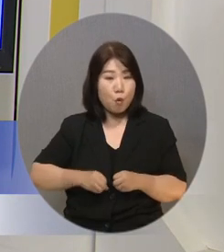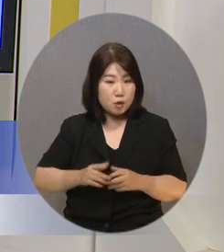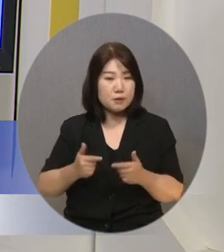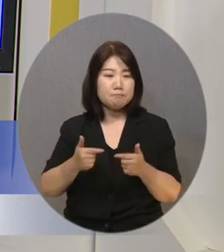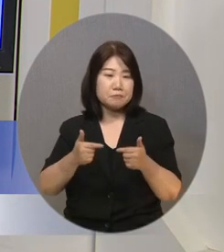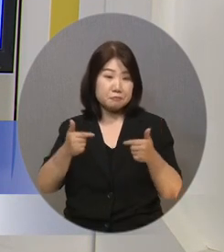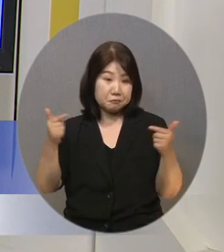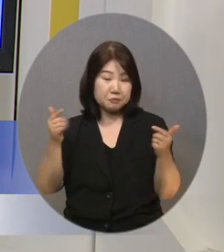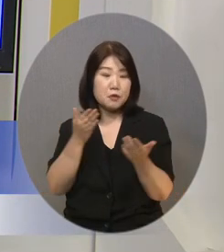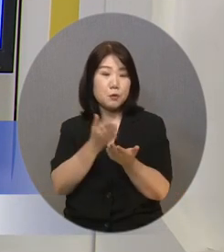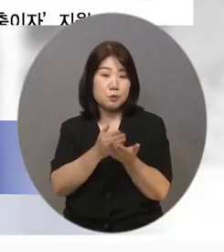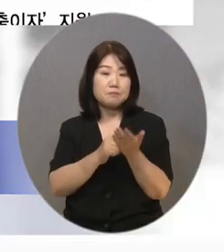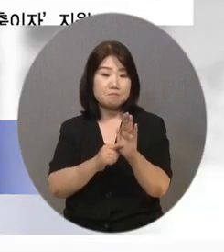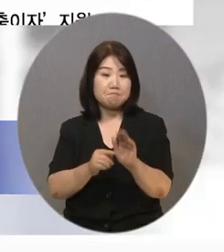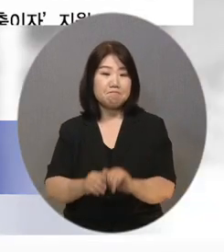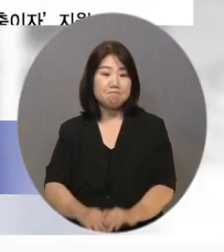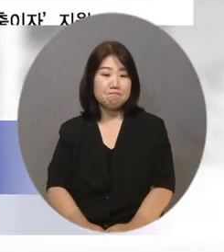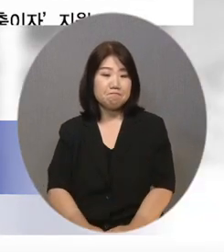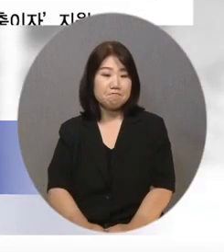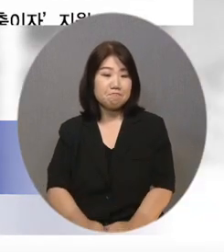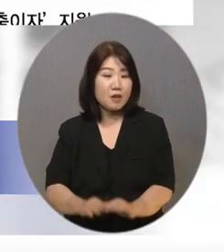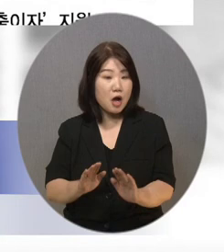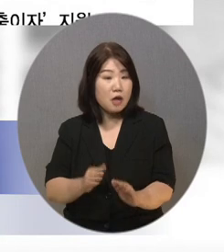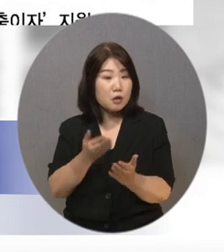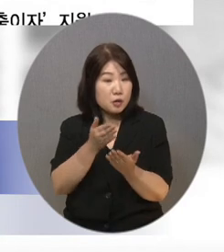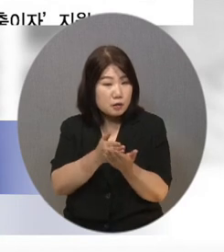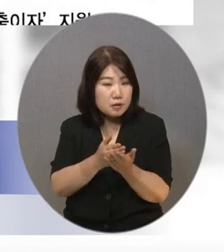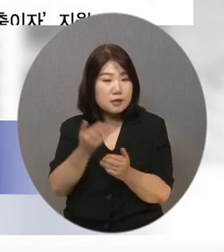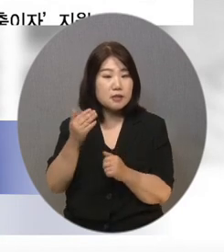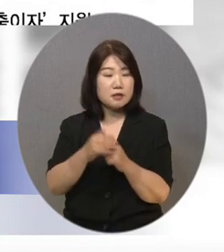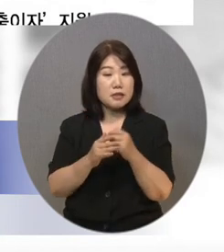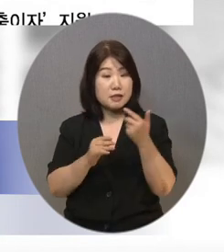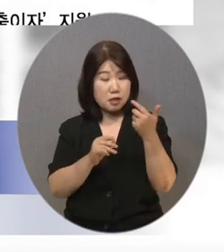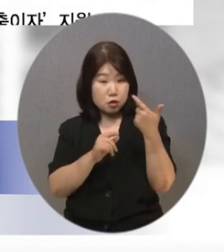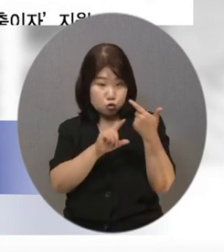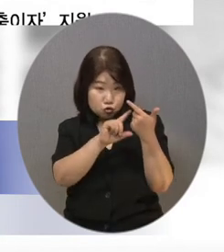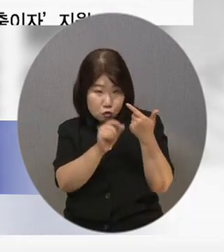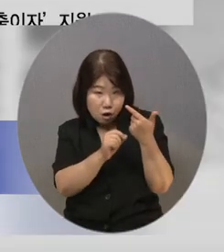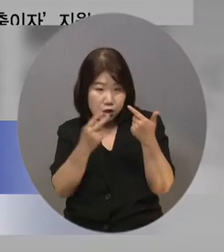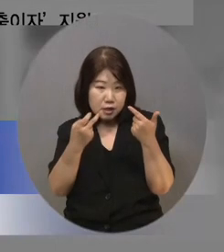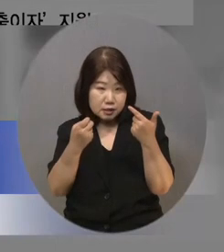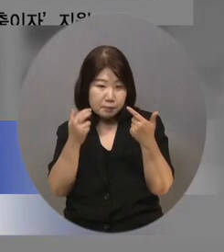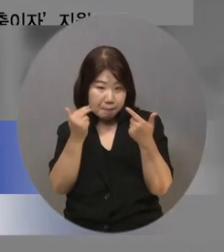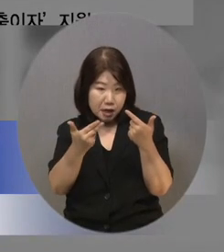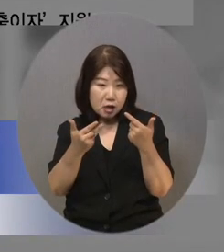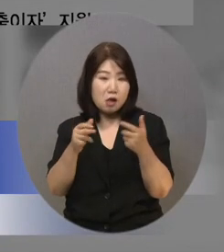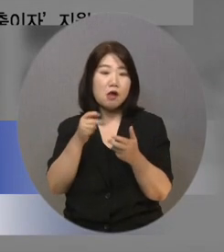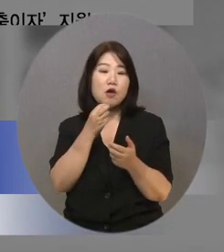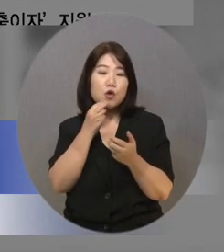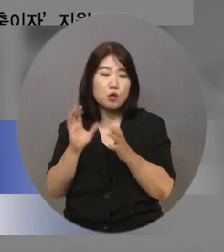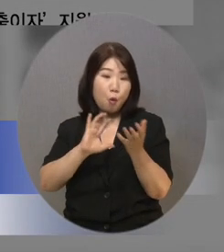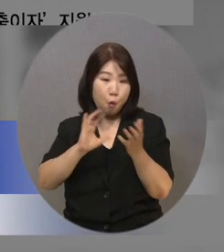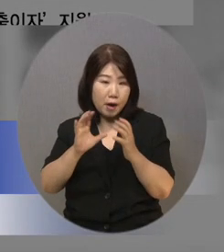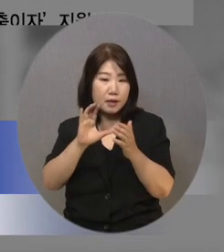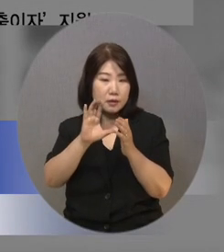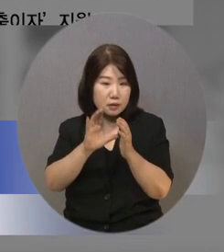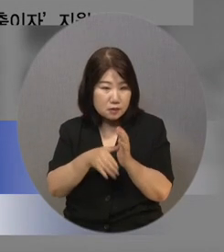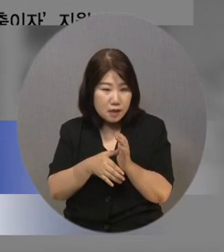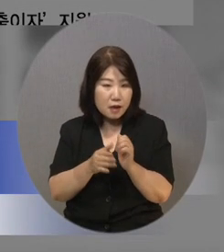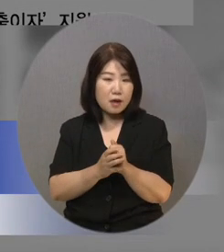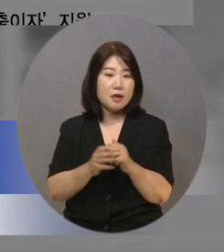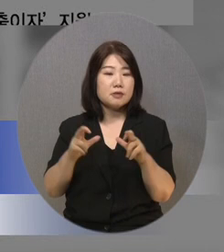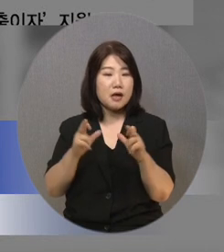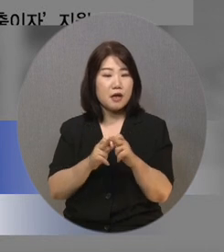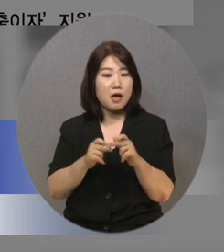나선다는 소식을 전하고 있는데요 기사에서는 지난달 28일 경기도회 본회의에서 경기도 장애인